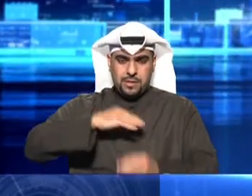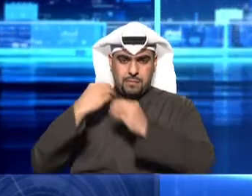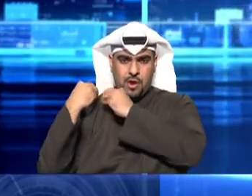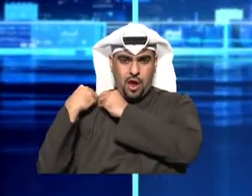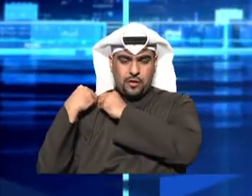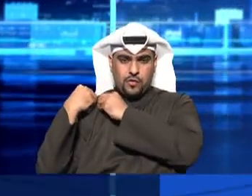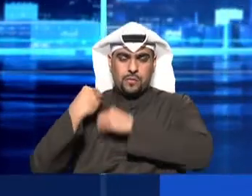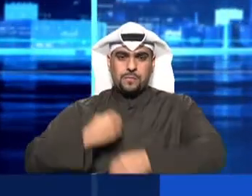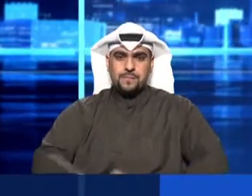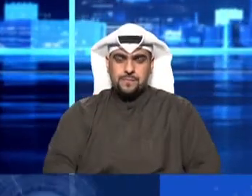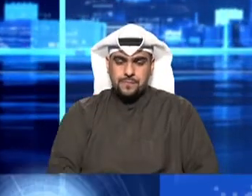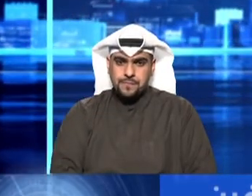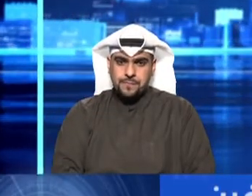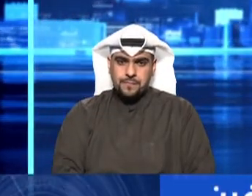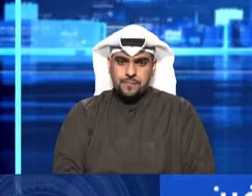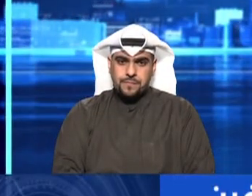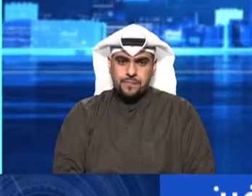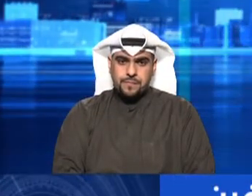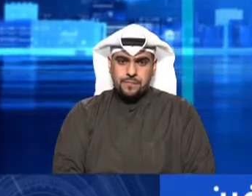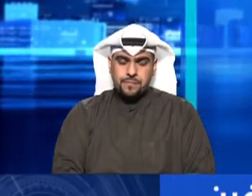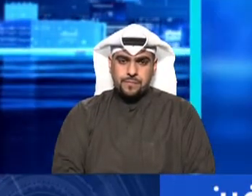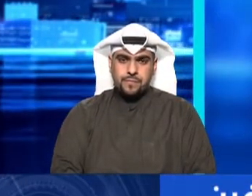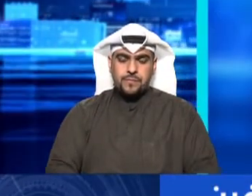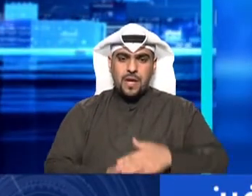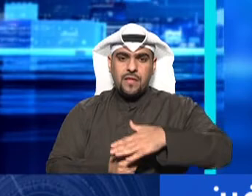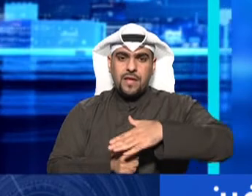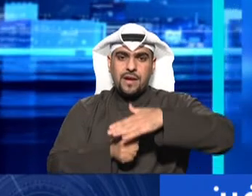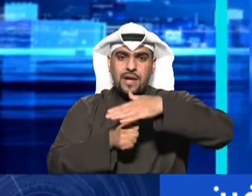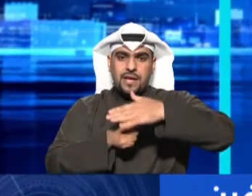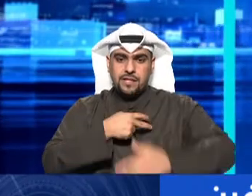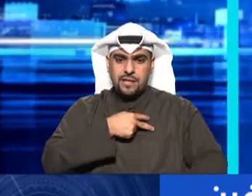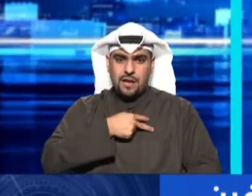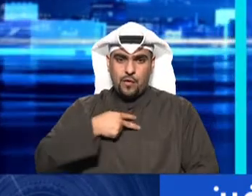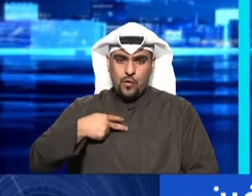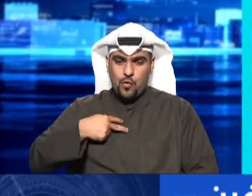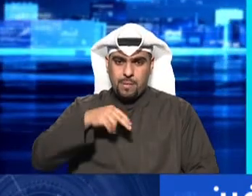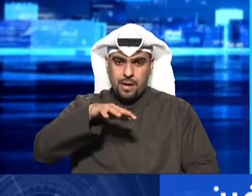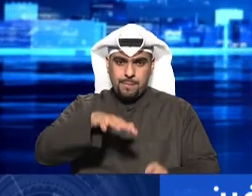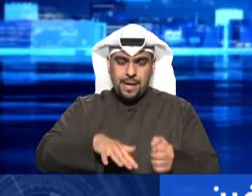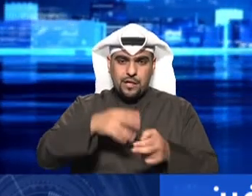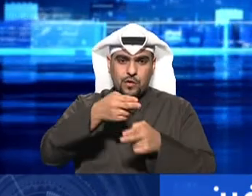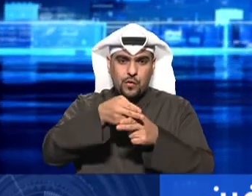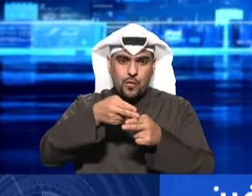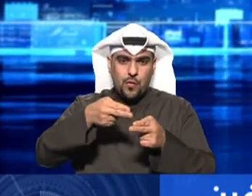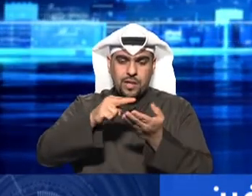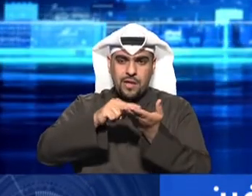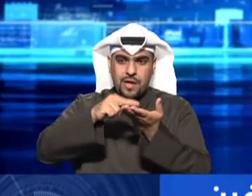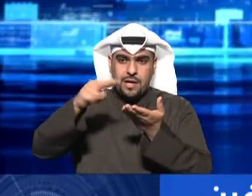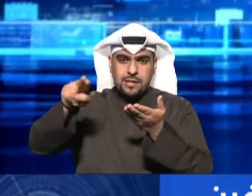فسيح جناته. كما بعث سمو الشيخ صباح خالد الحمد